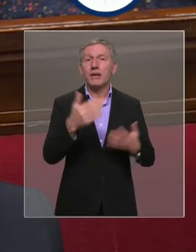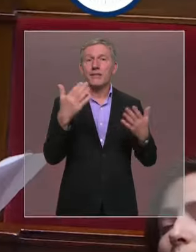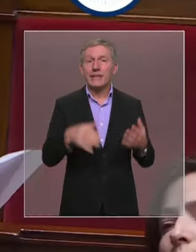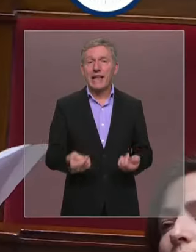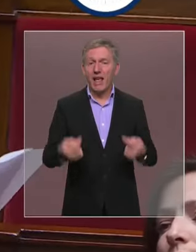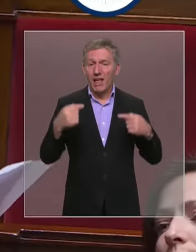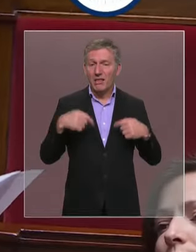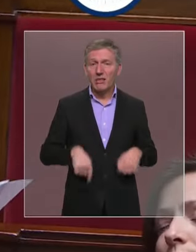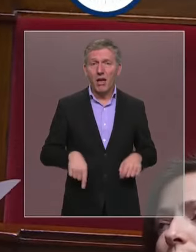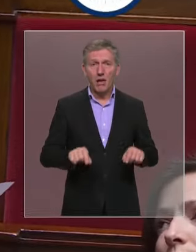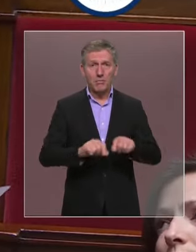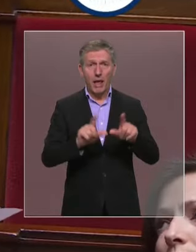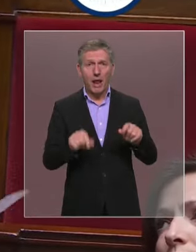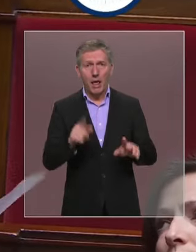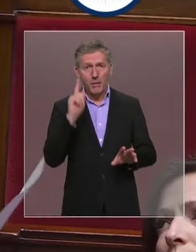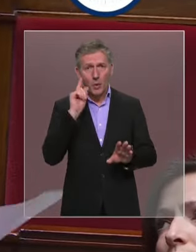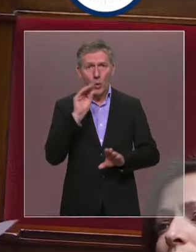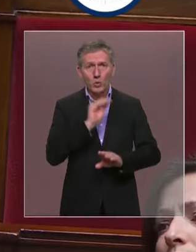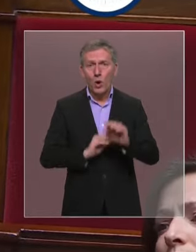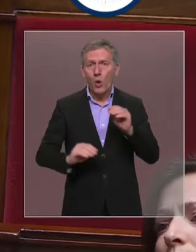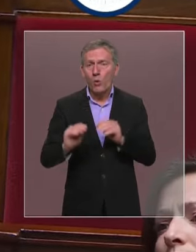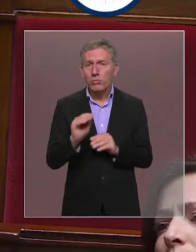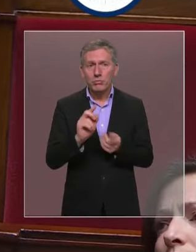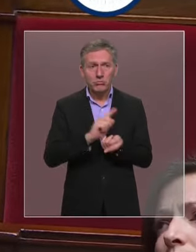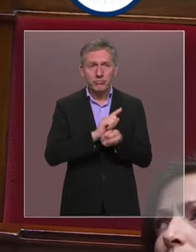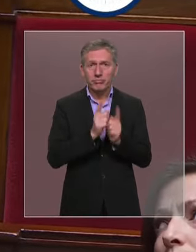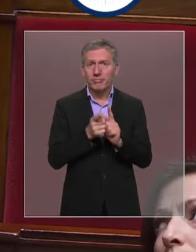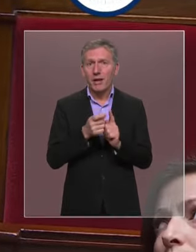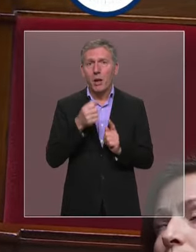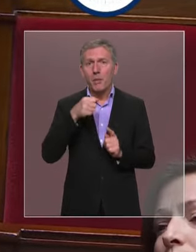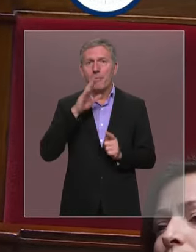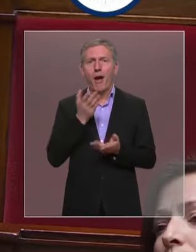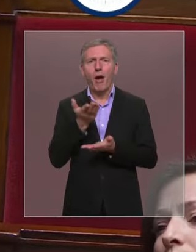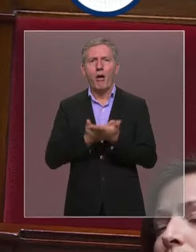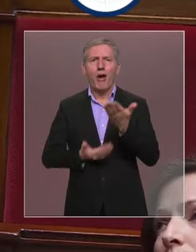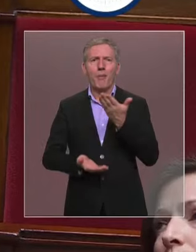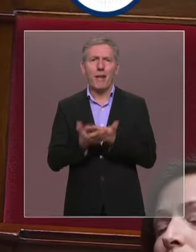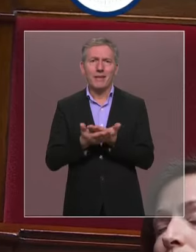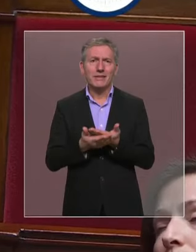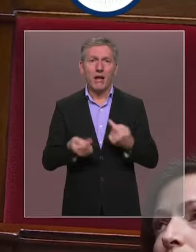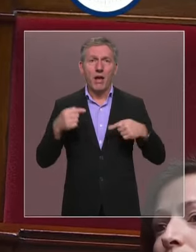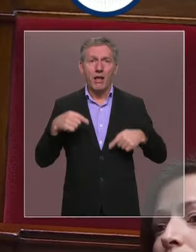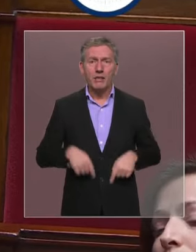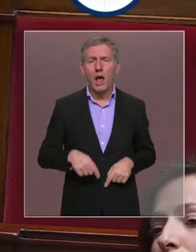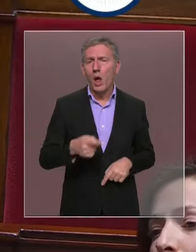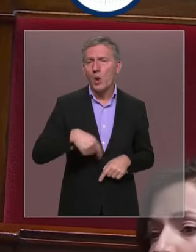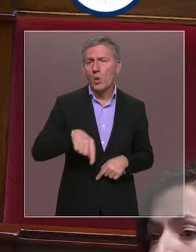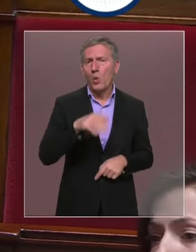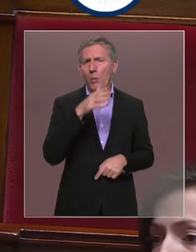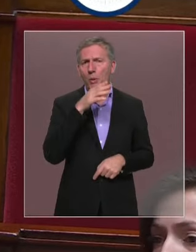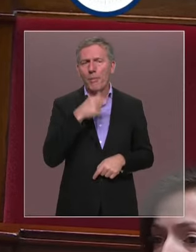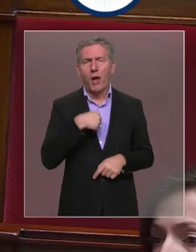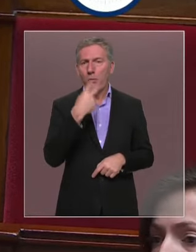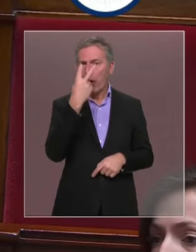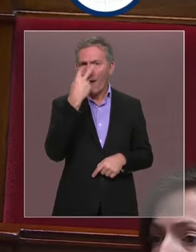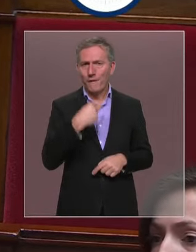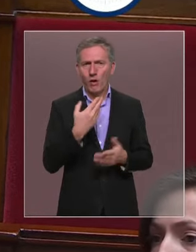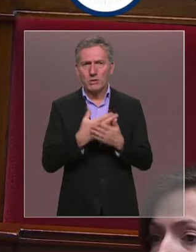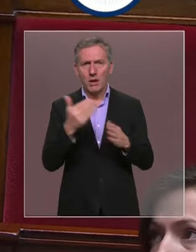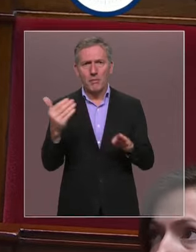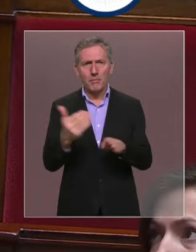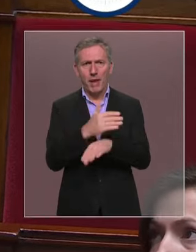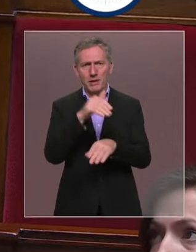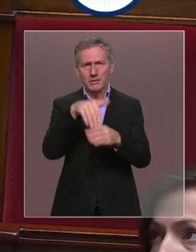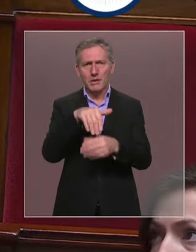pas là pour assurer le strict nécessaire, il devient son parent de substitution. Nous ne pouvons plus fermer les yeux sur ce qui se passe à